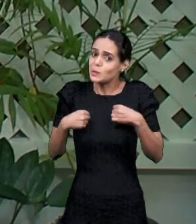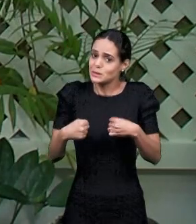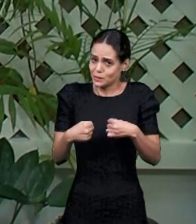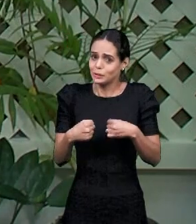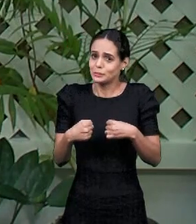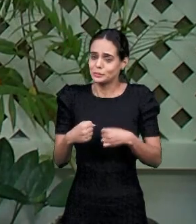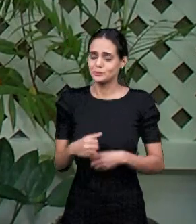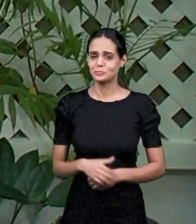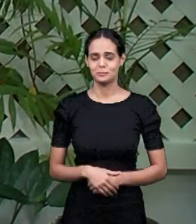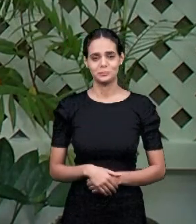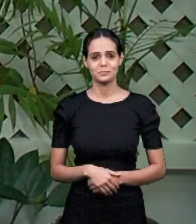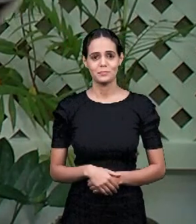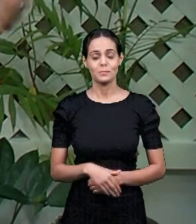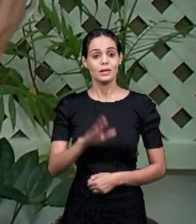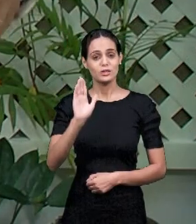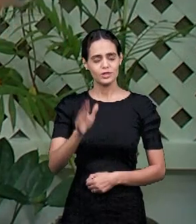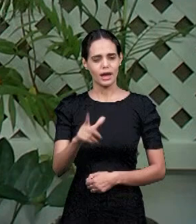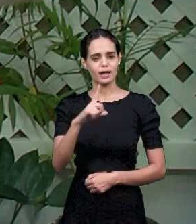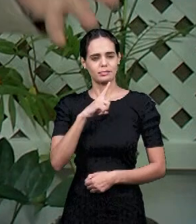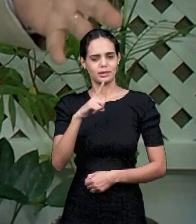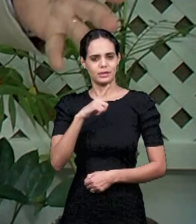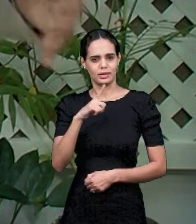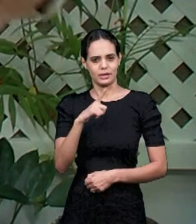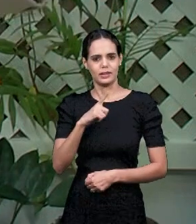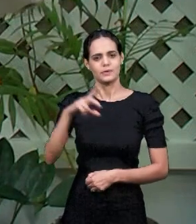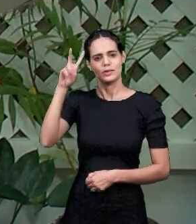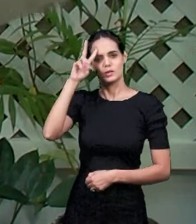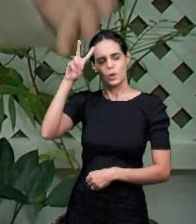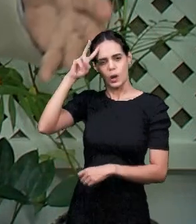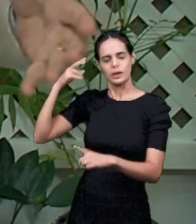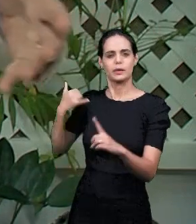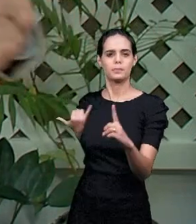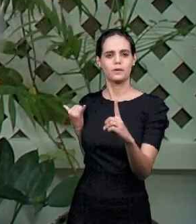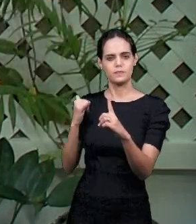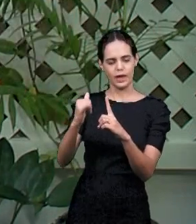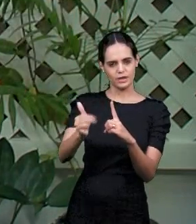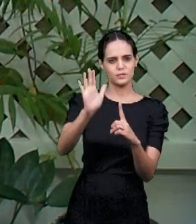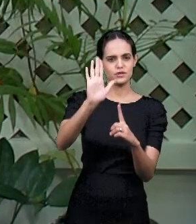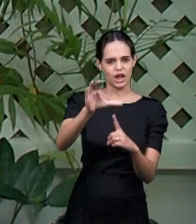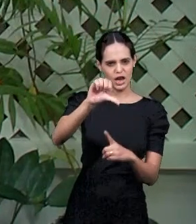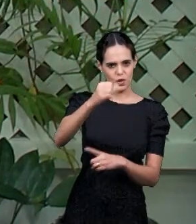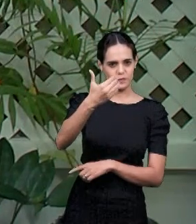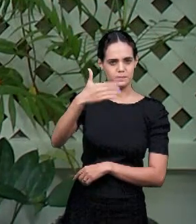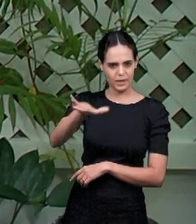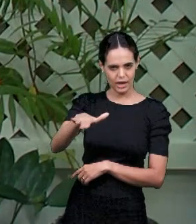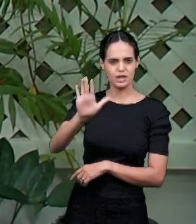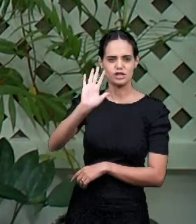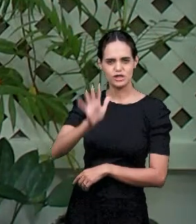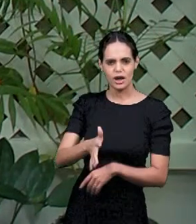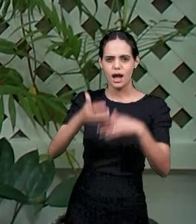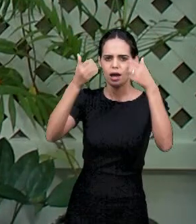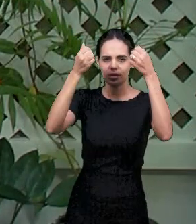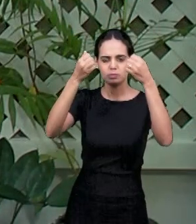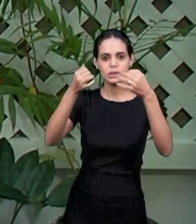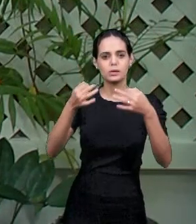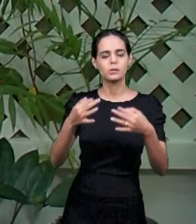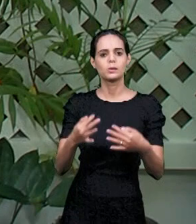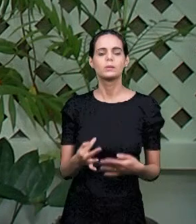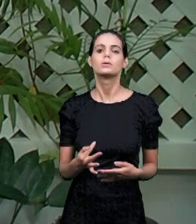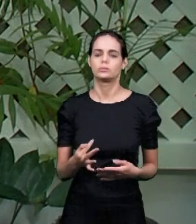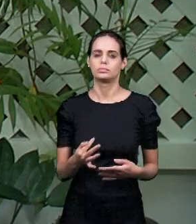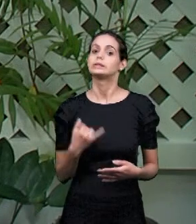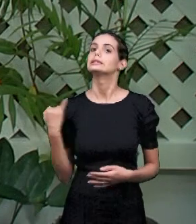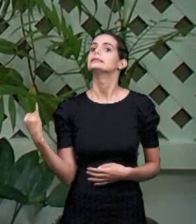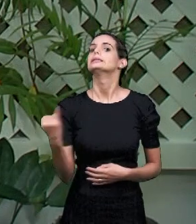améliorer. Ici, donc, nous avons eu au début une partie historique, prophétique, géographique,